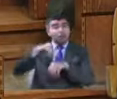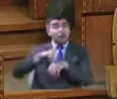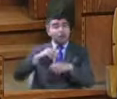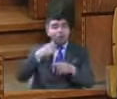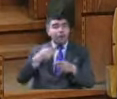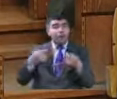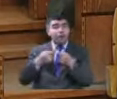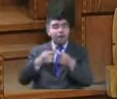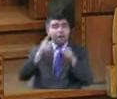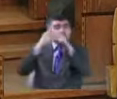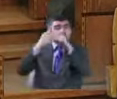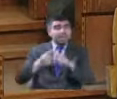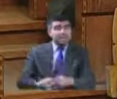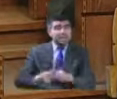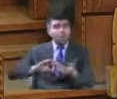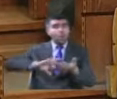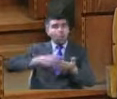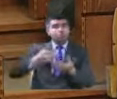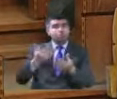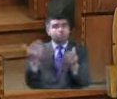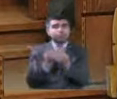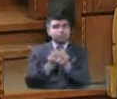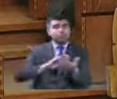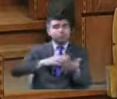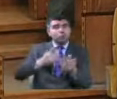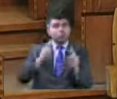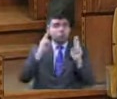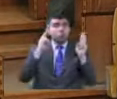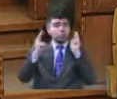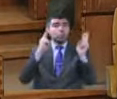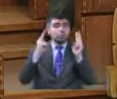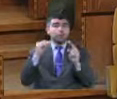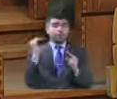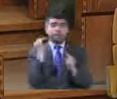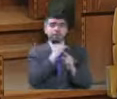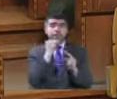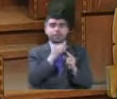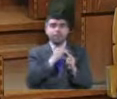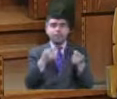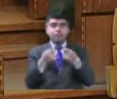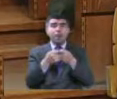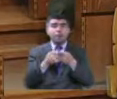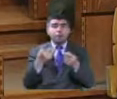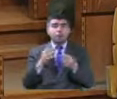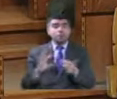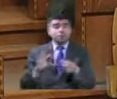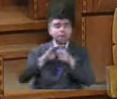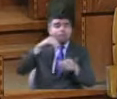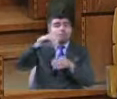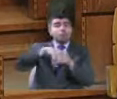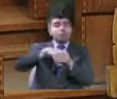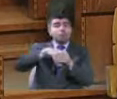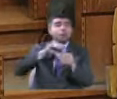تمويل هذه المشاريع ديال طرق السيارة، يمكن التفكير يعني في دعم صندوق ديال التضامن بين الجهات اللي